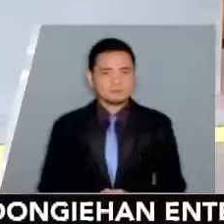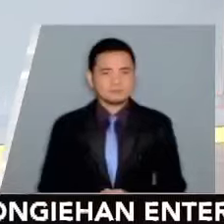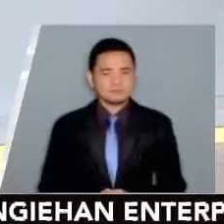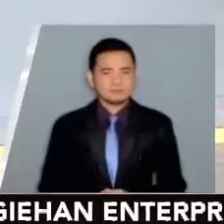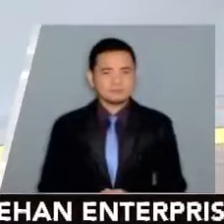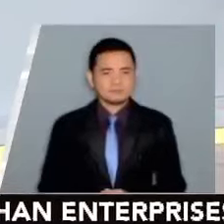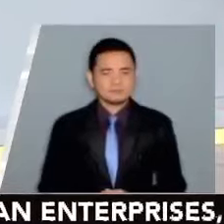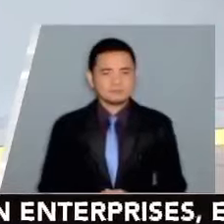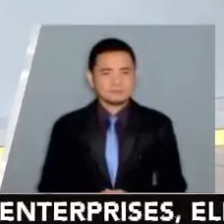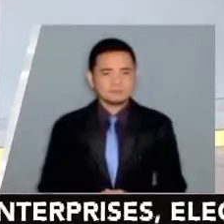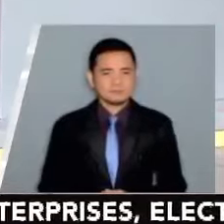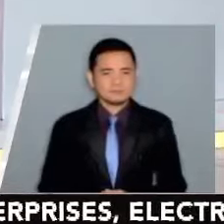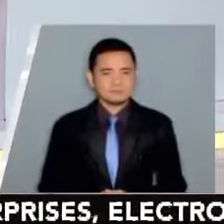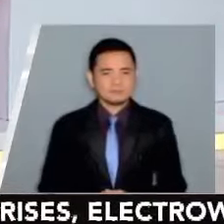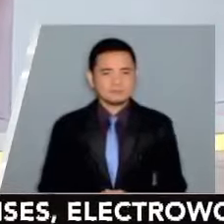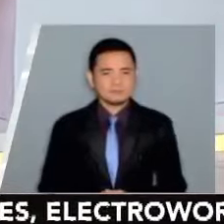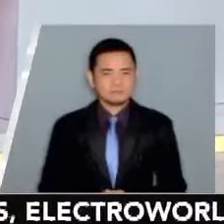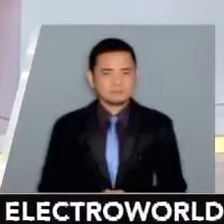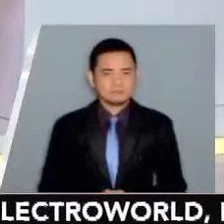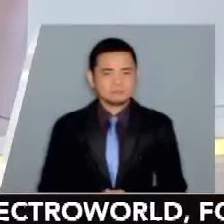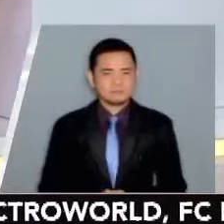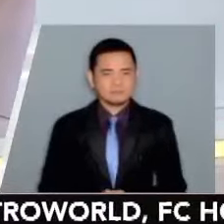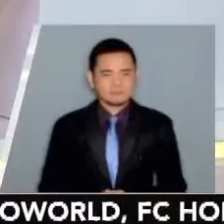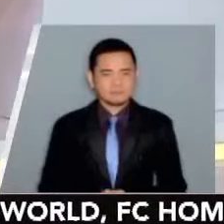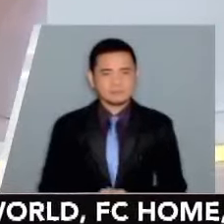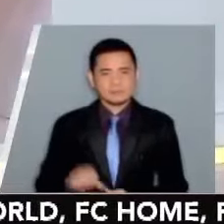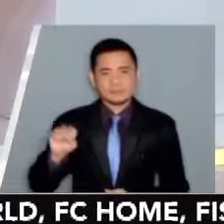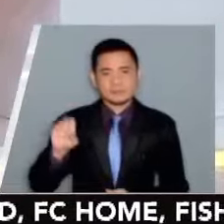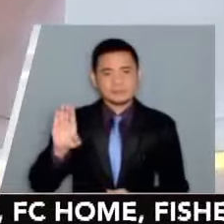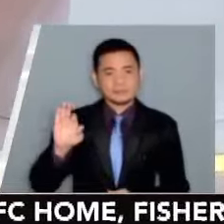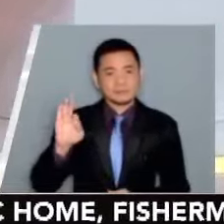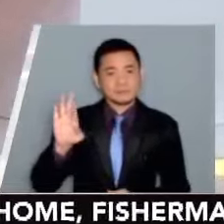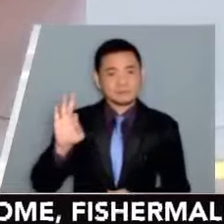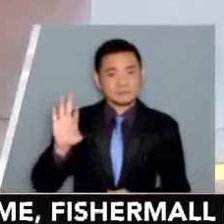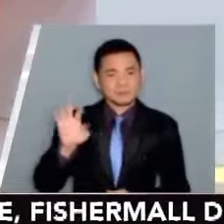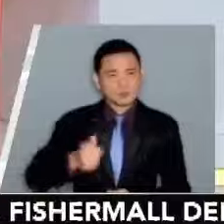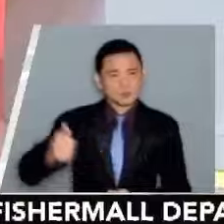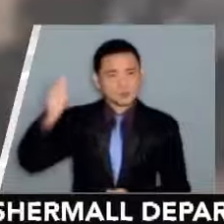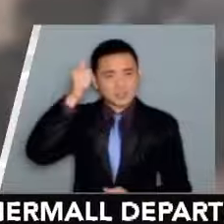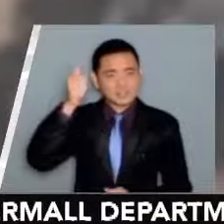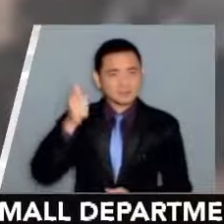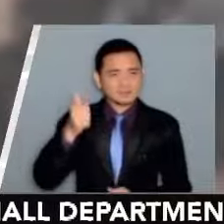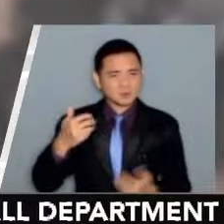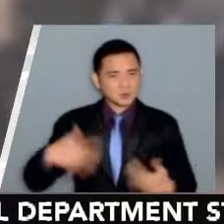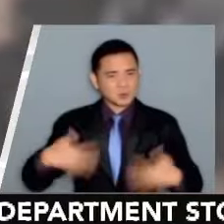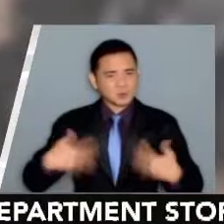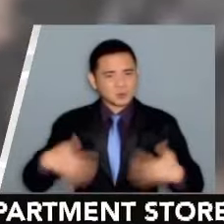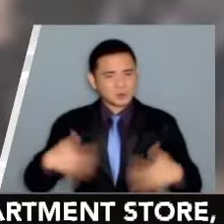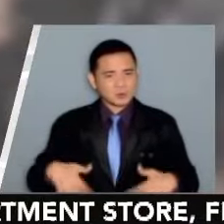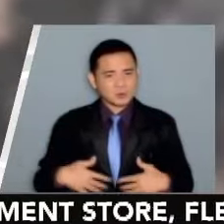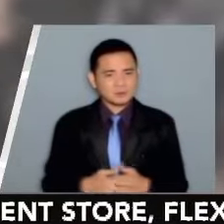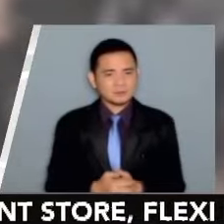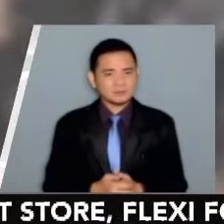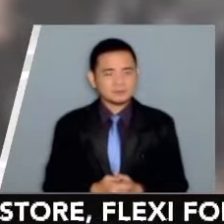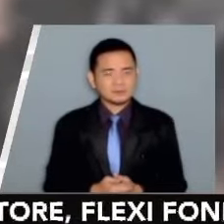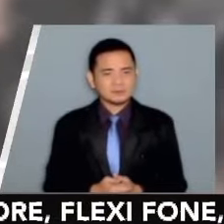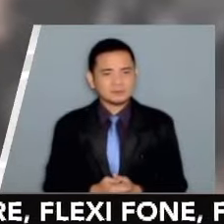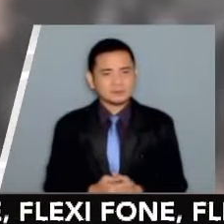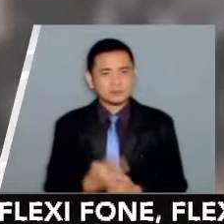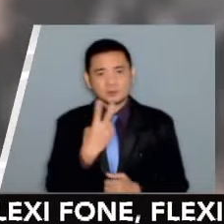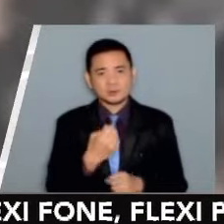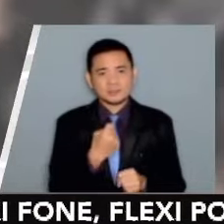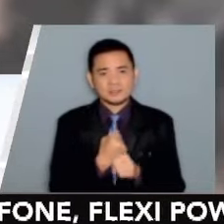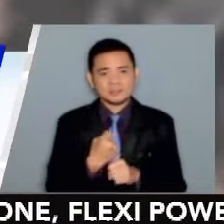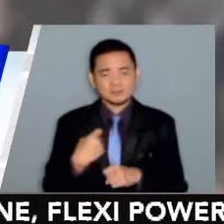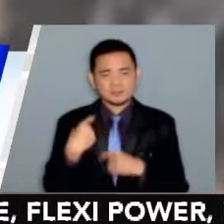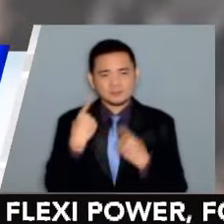back-to-back win para sa 18 ng SB19 sa Billboard Fan Army Face-Off. Second year victory ito para sa dedicated fans